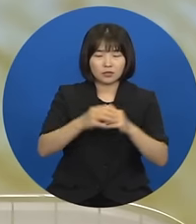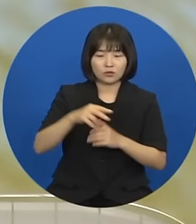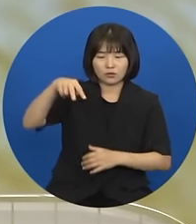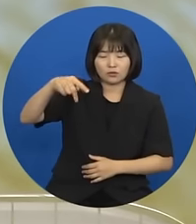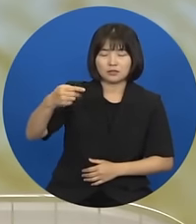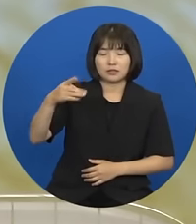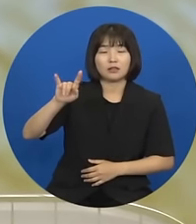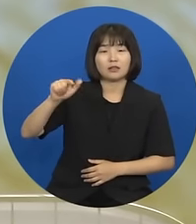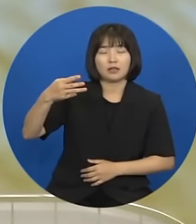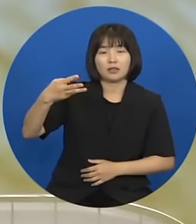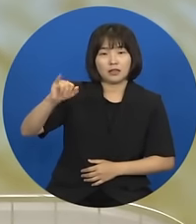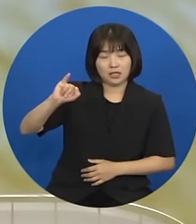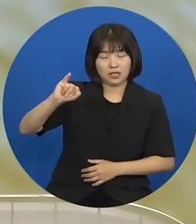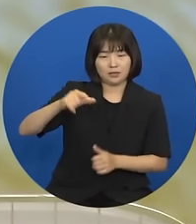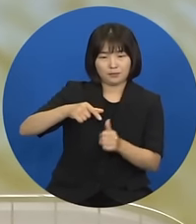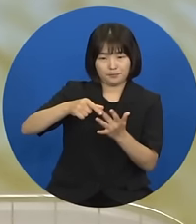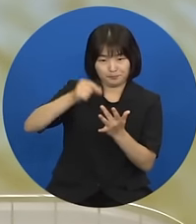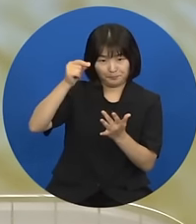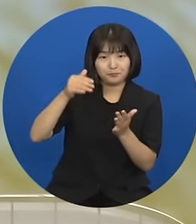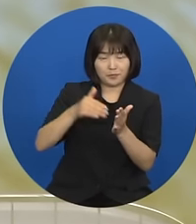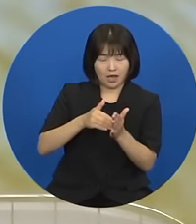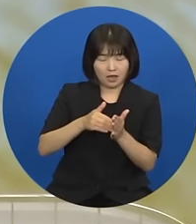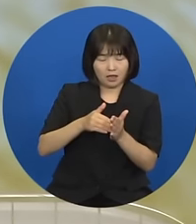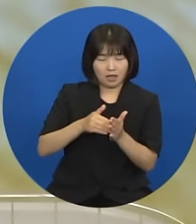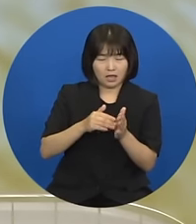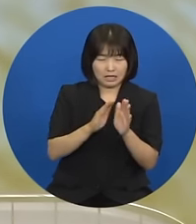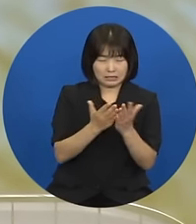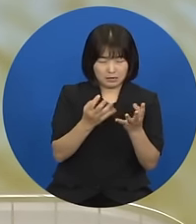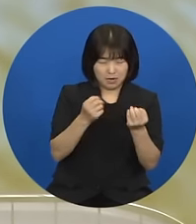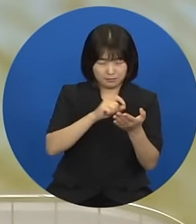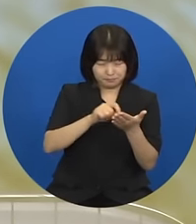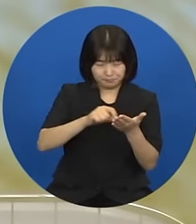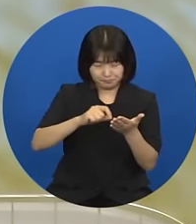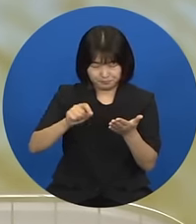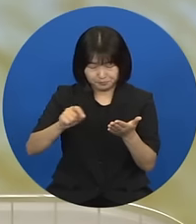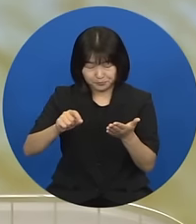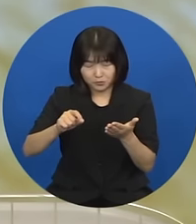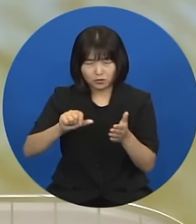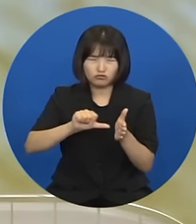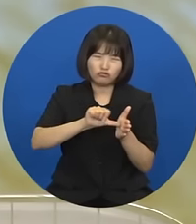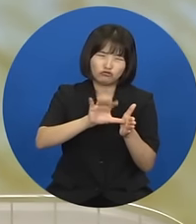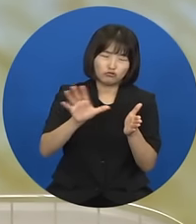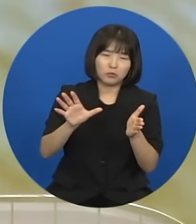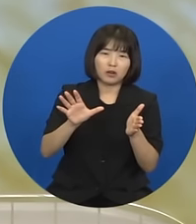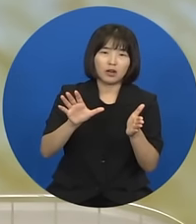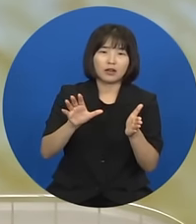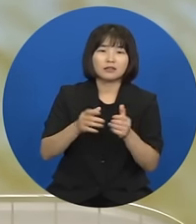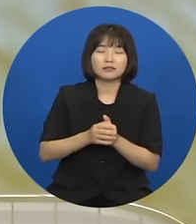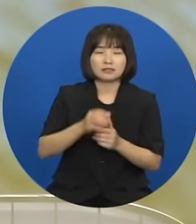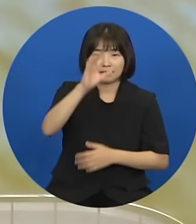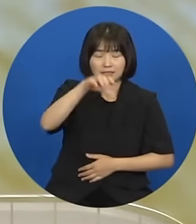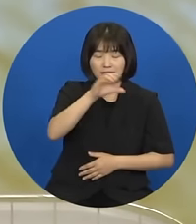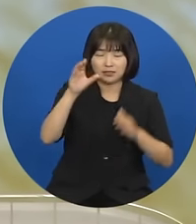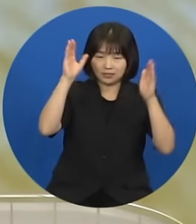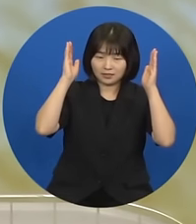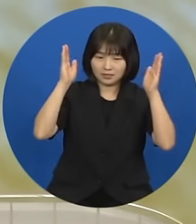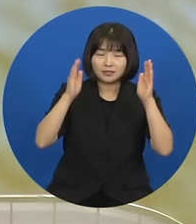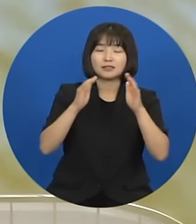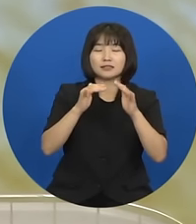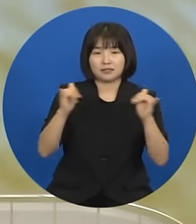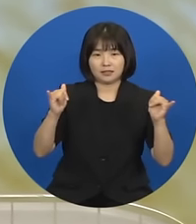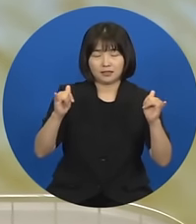많은 책을 저술하였고 폭넓은 독자를 가진 아주 유명한 신학자입니다. 국내에도 그분의 책이